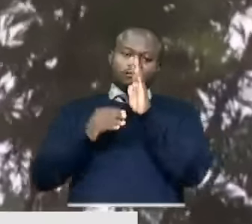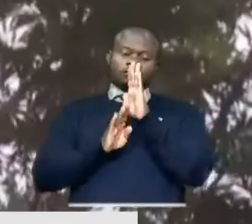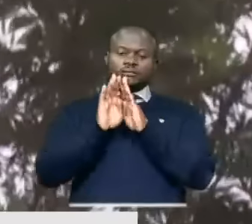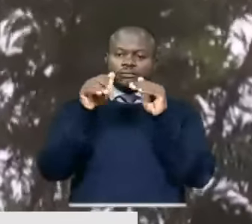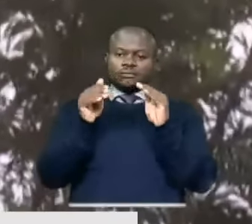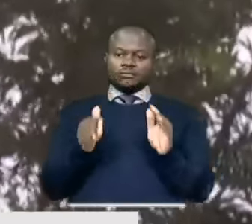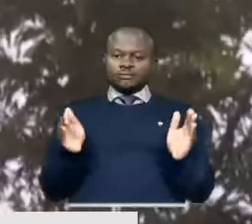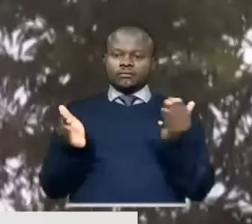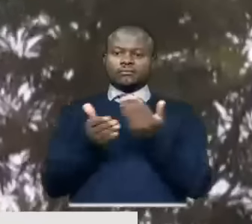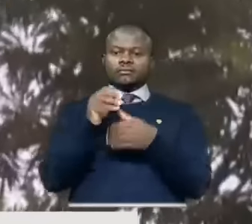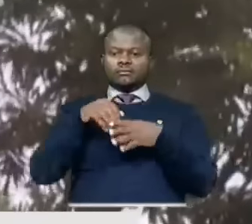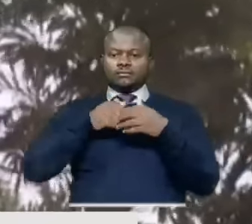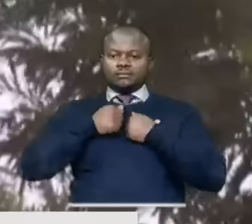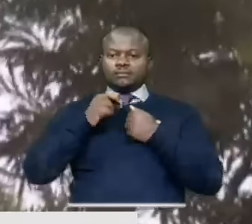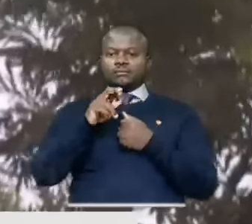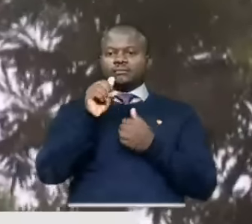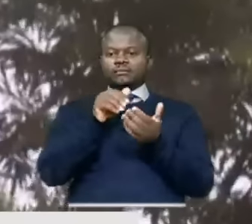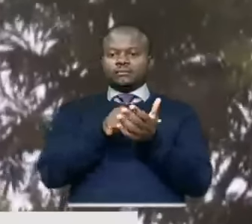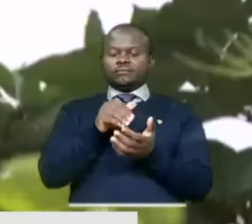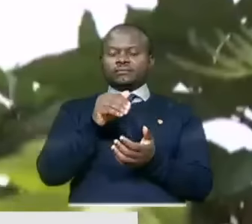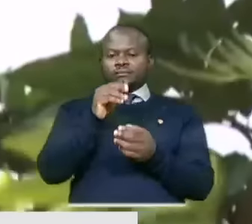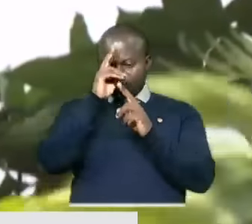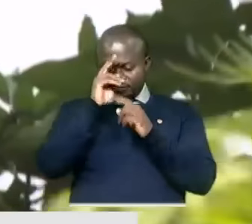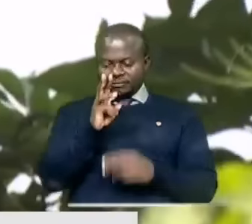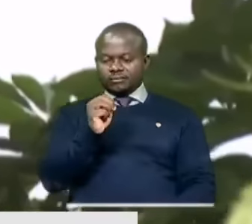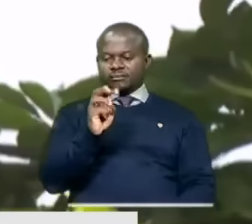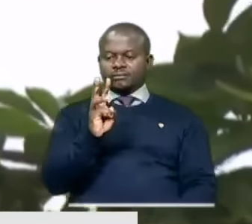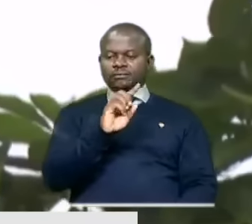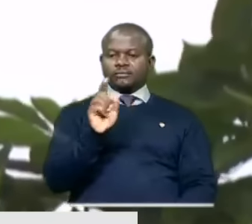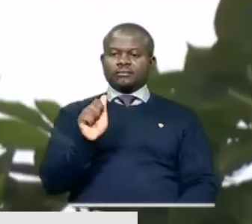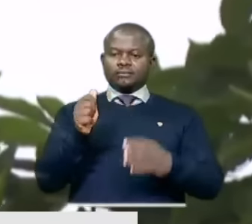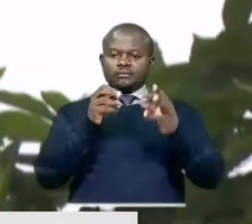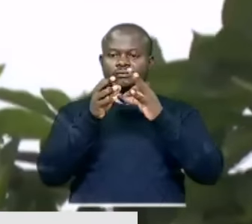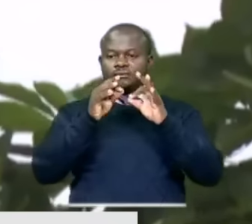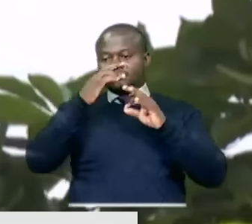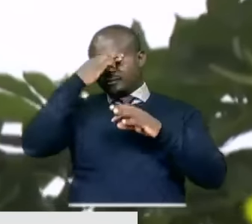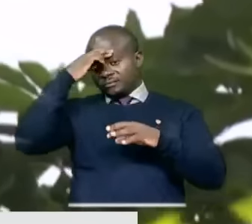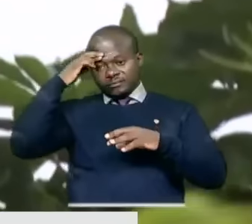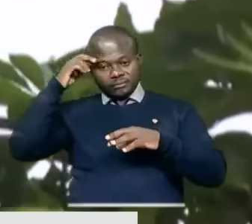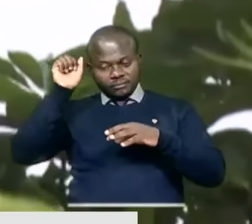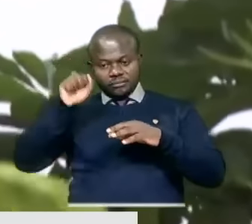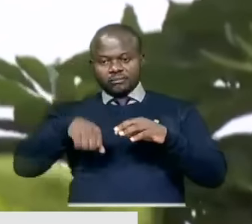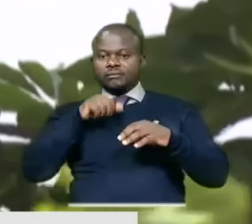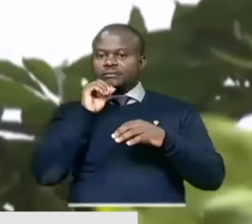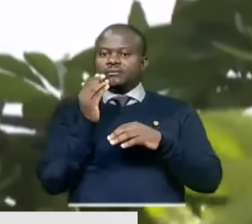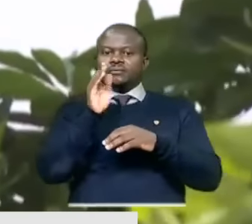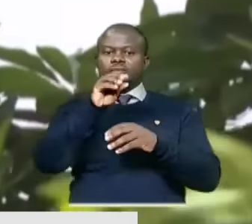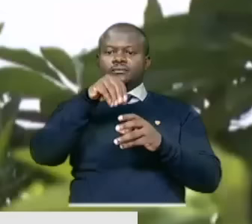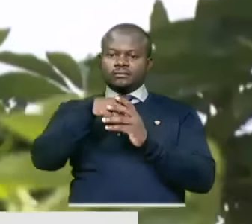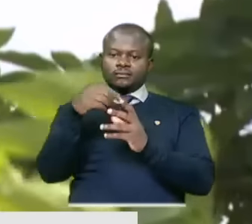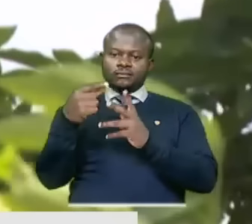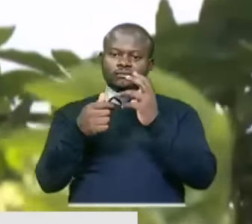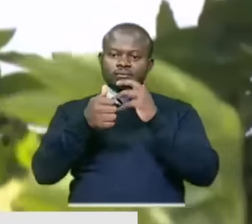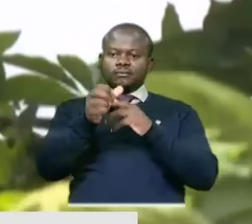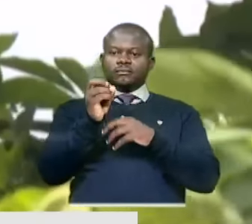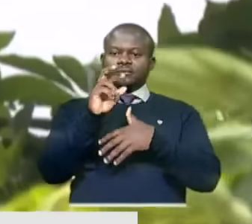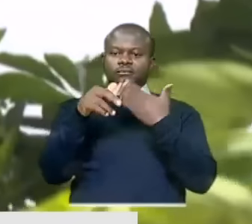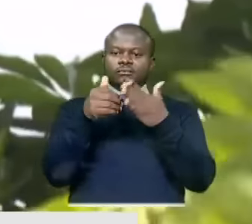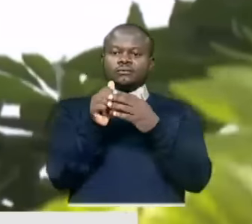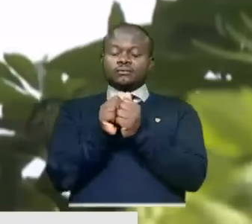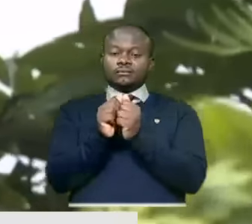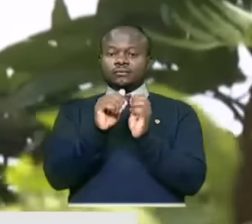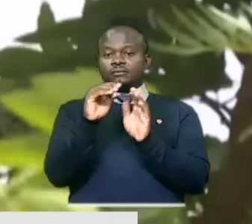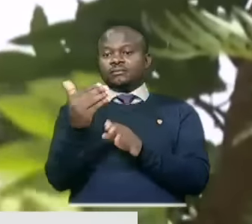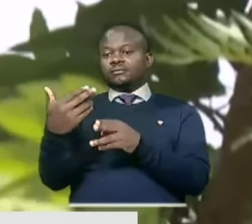ubuhinzi n'ubworozi mu Rwanda rabo bwana mwiza wiri asobanura neza igituma inzuki zishobora kutagaruka mu mitiba yazo cyangwa se